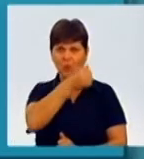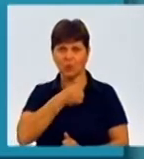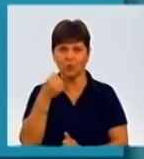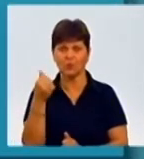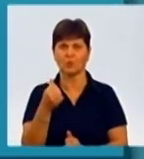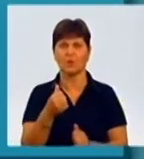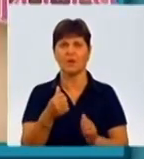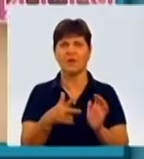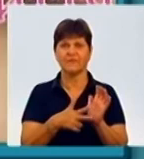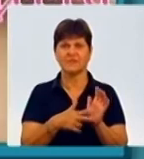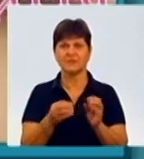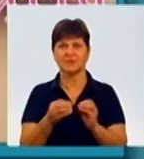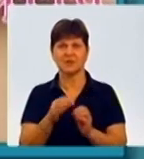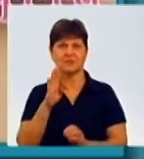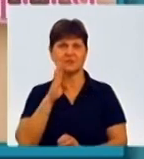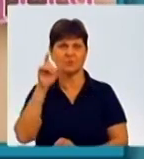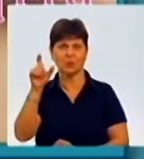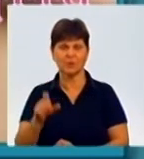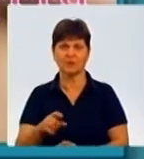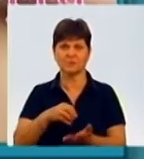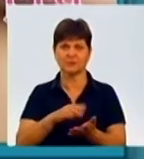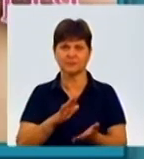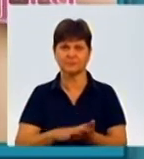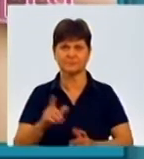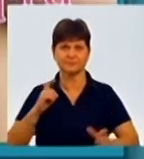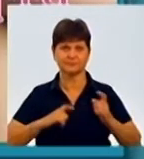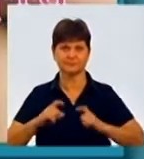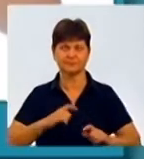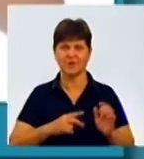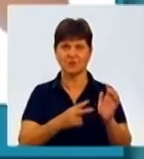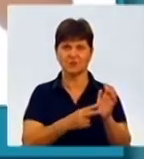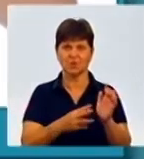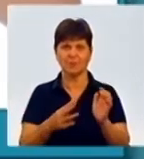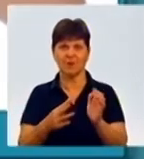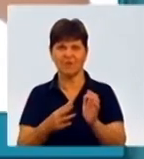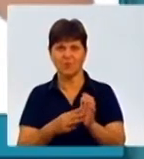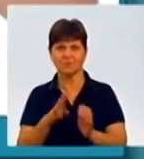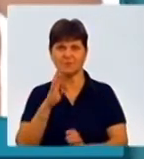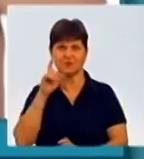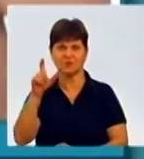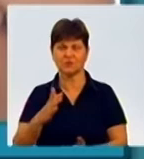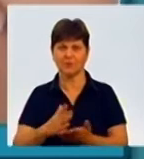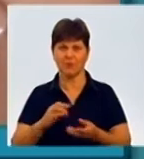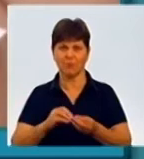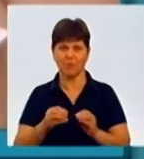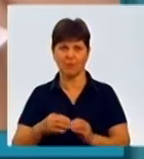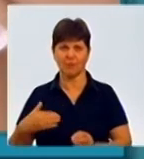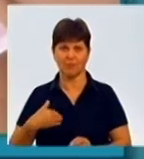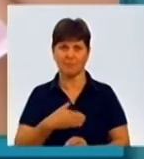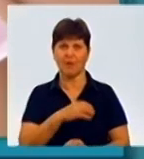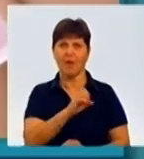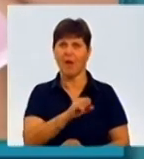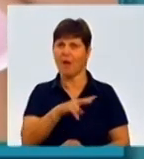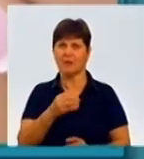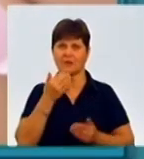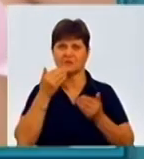тисяч українок. За даними Інституту раку, кожна 7-8 жінка має проблеми з грудними залозами, але до лікарів